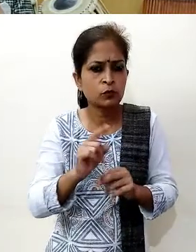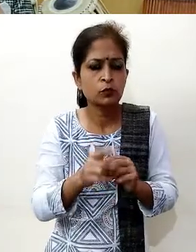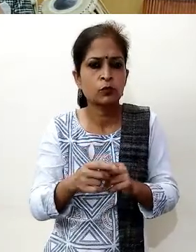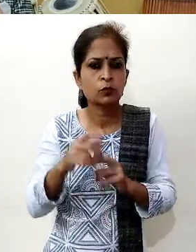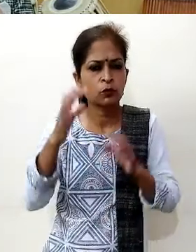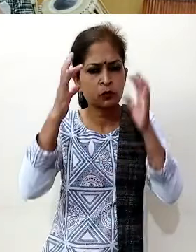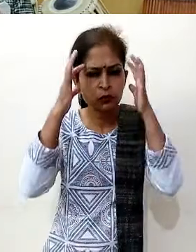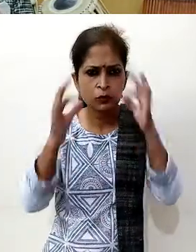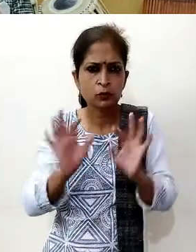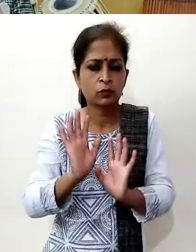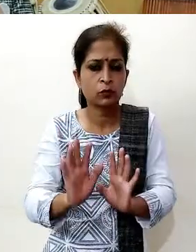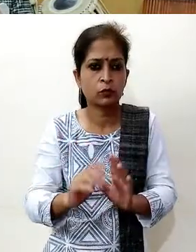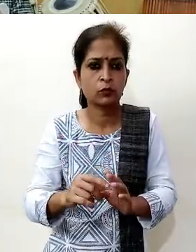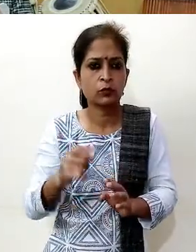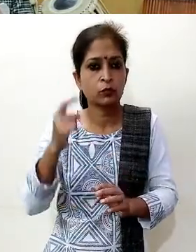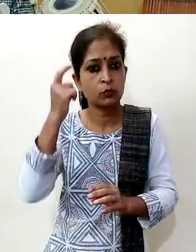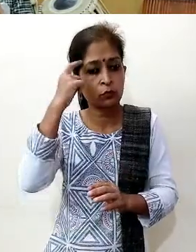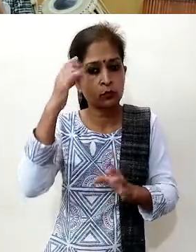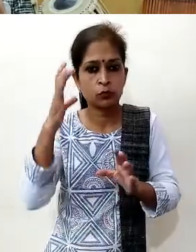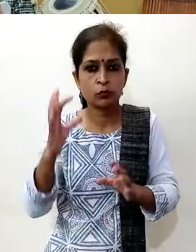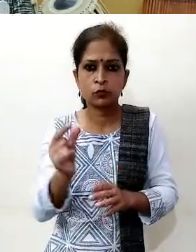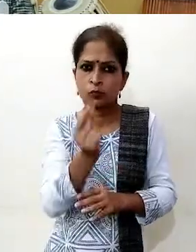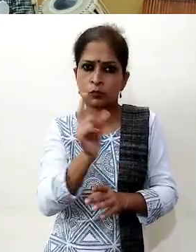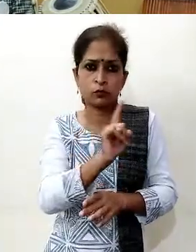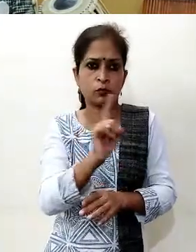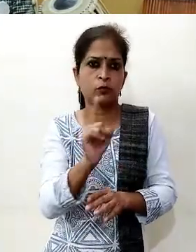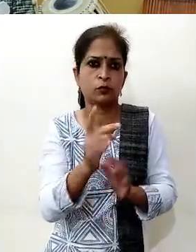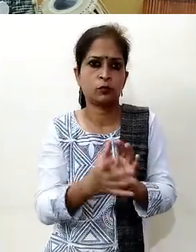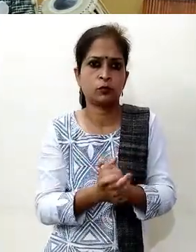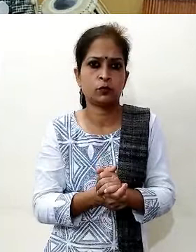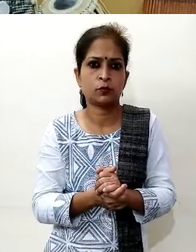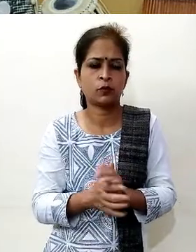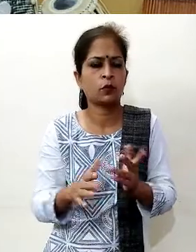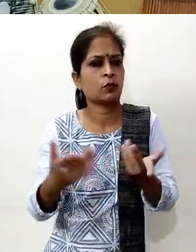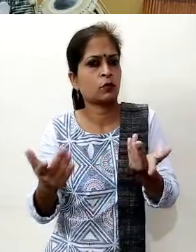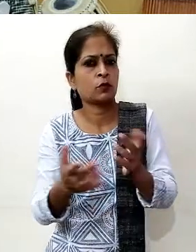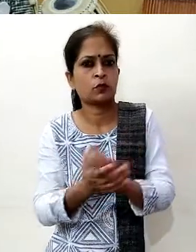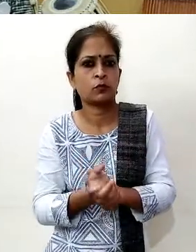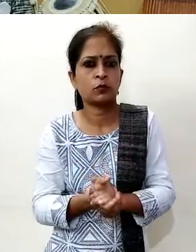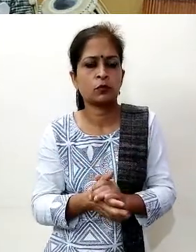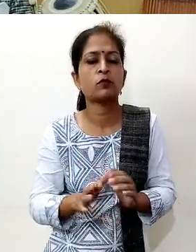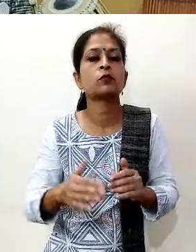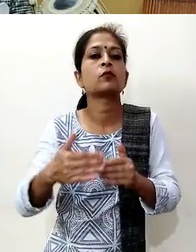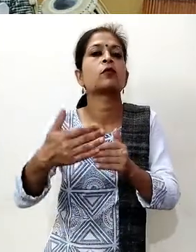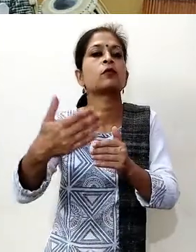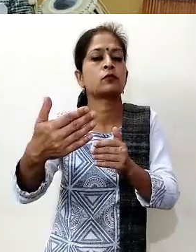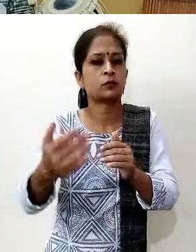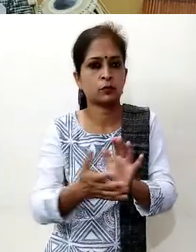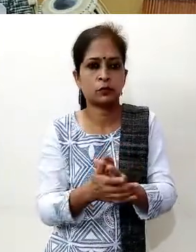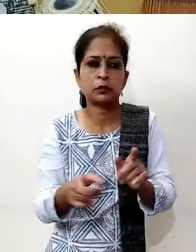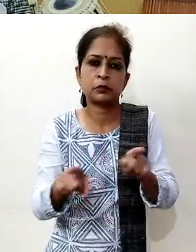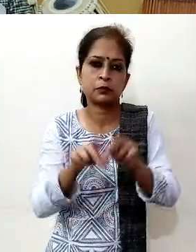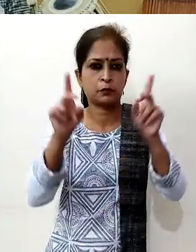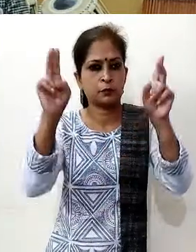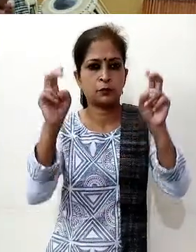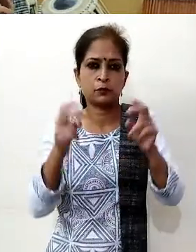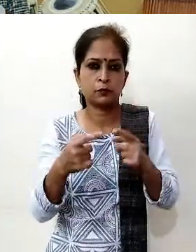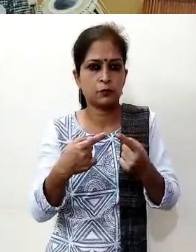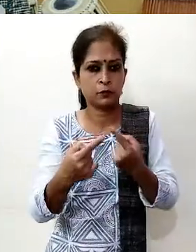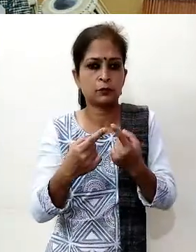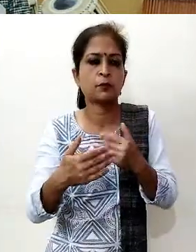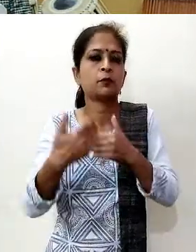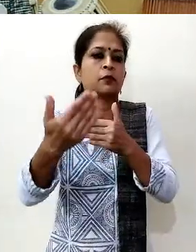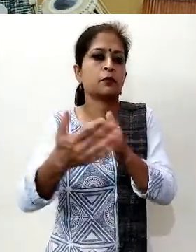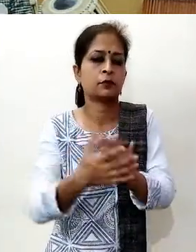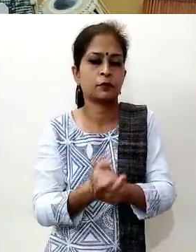लिए तो ना लूं। खैर, इन बातों में कभी और चर्चा कर लेंगे, लेकिन कहानी एक